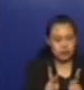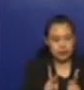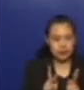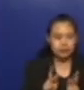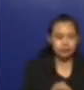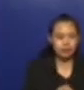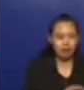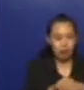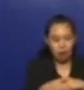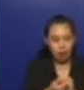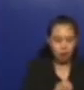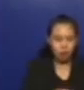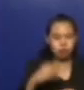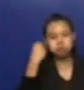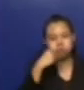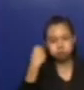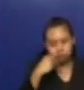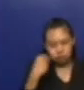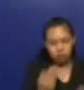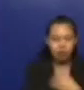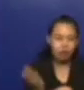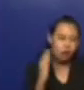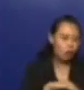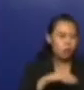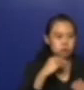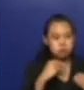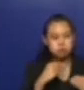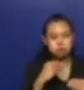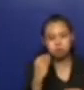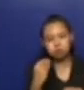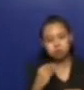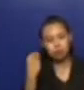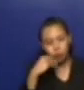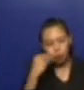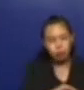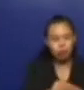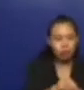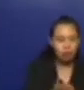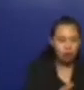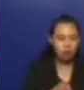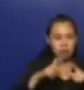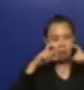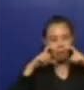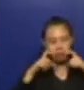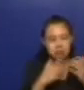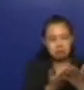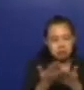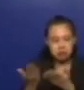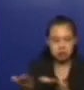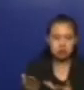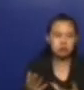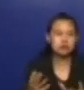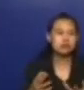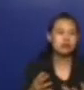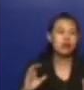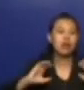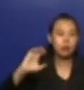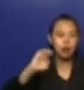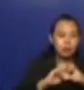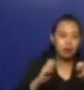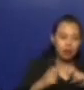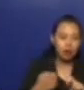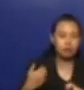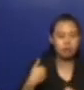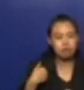างมือวันยังไม่รู้กี่ครั้งแมสเมิร์ดซื้อกันยกโหลจนรัฐบาลก็มีเรื่องแมสไม่